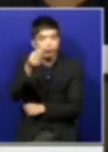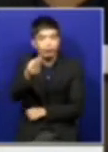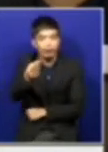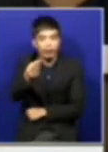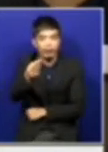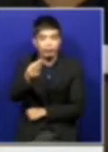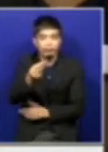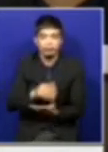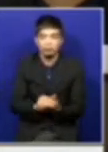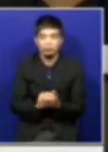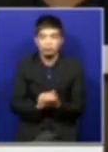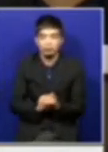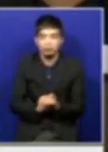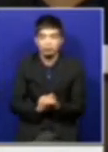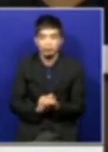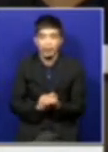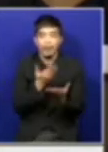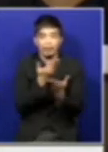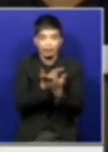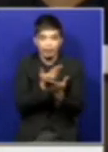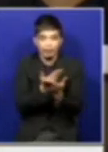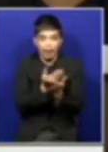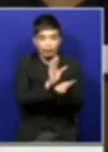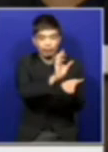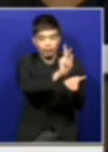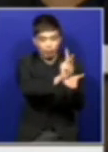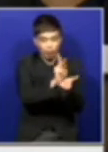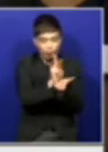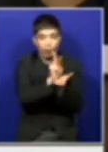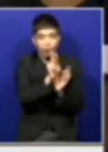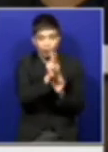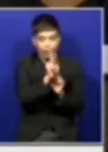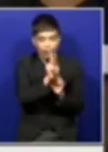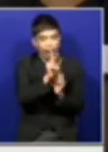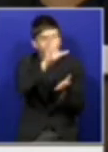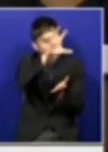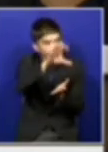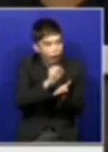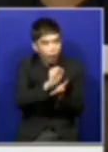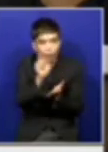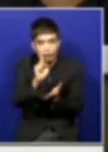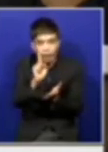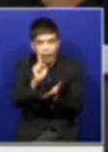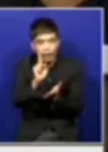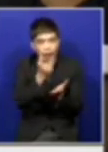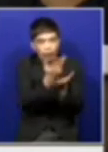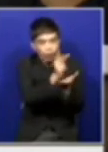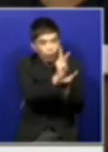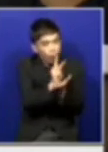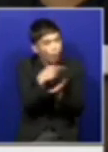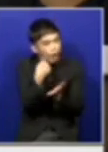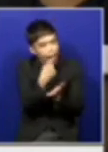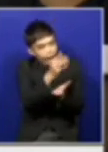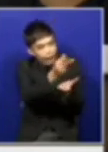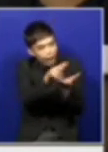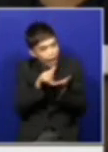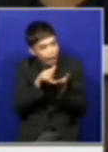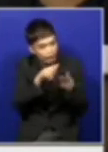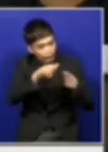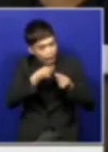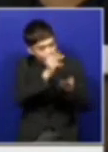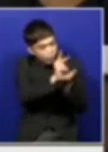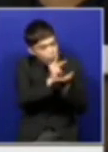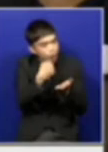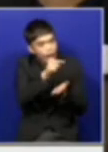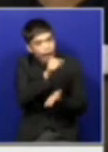และเงินเหล่านี้ไปกู้มาจากที่ใดครับผมยังเป็นห่วงและรา